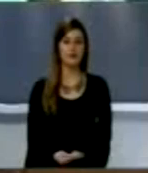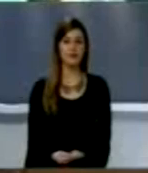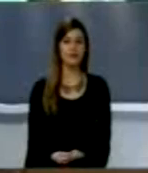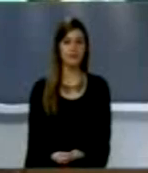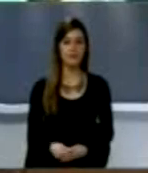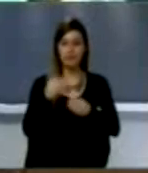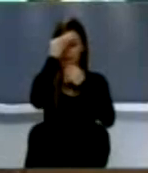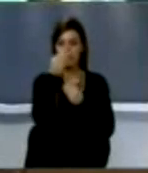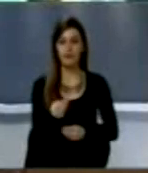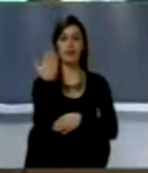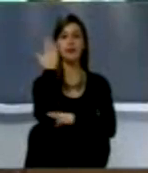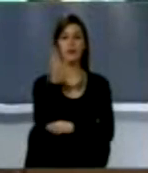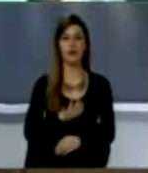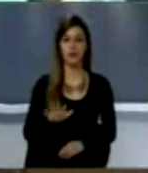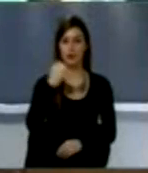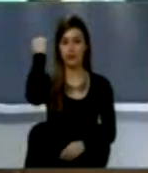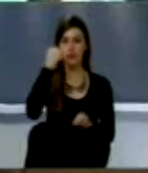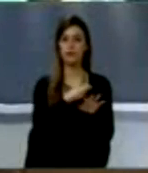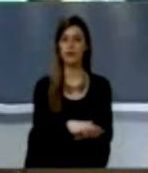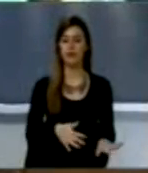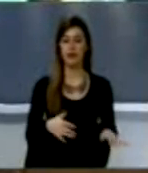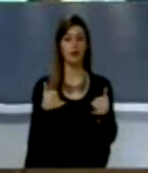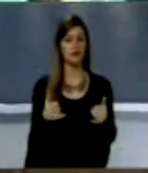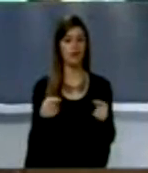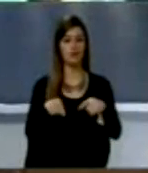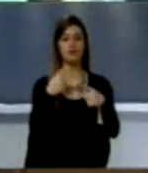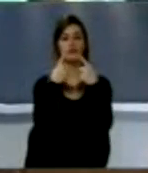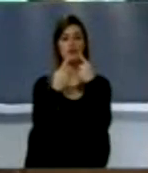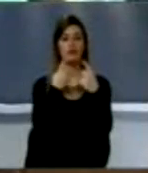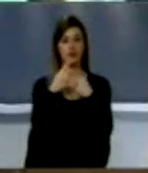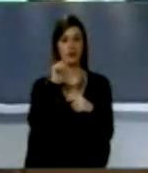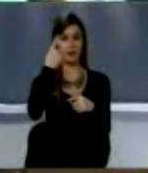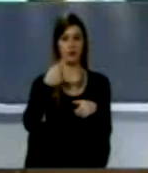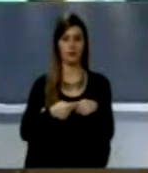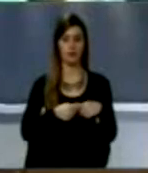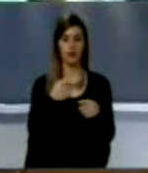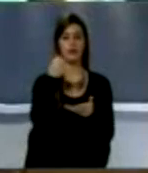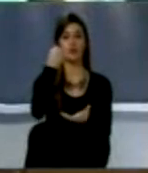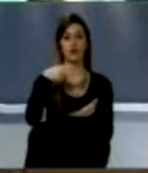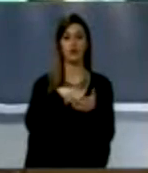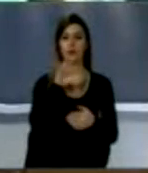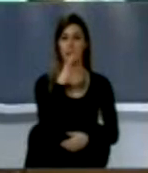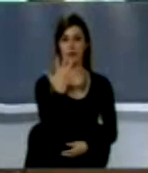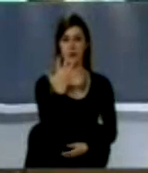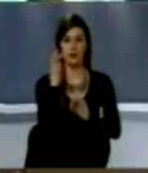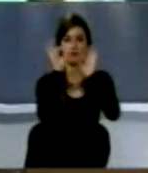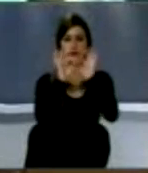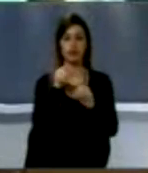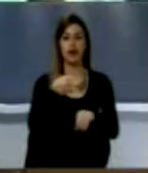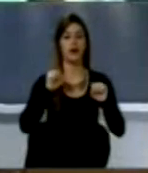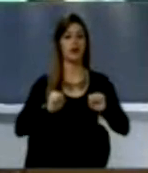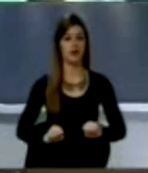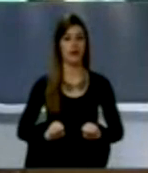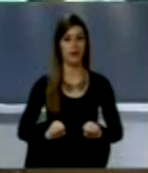Të nderuar deputet të Kuvendit Kosovës, sot po diskutojmë lexim të parë projekt ligjin për buxhetin e vitit 2015, të cilin qeveria Thaçi